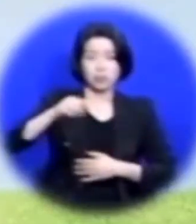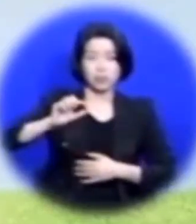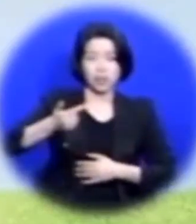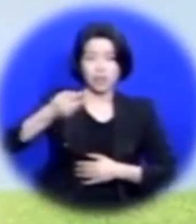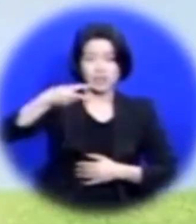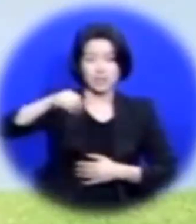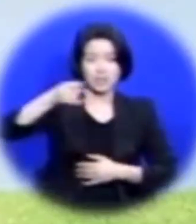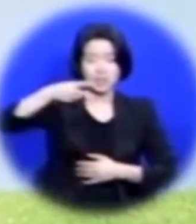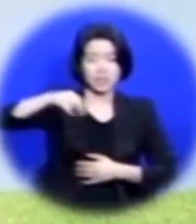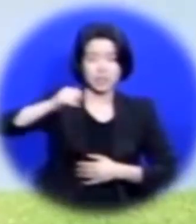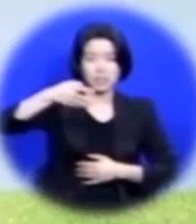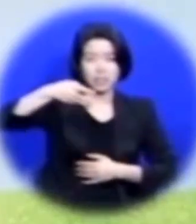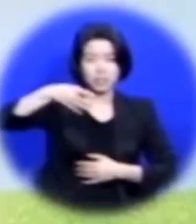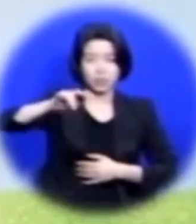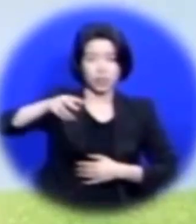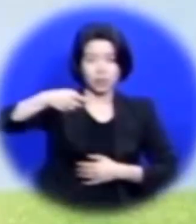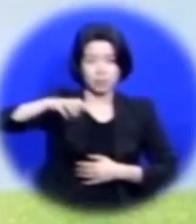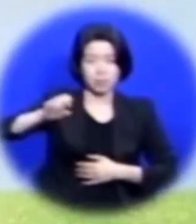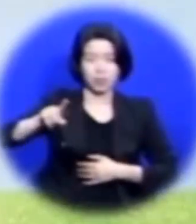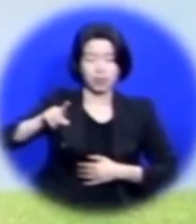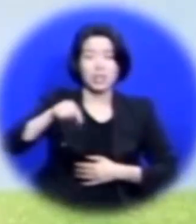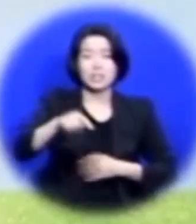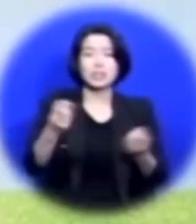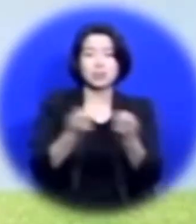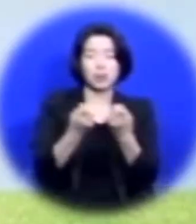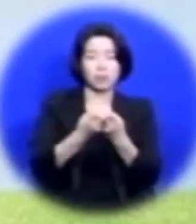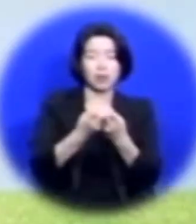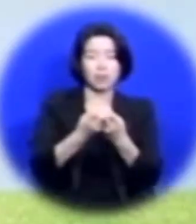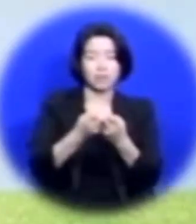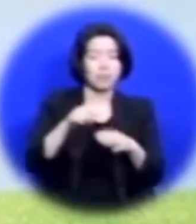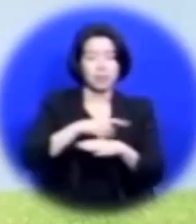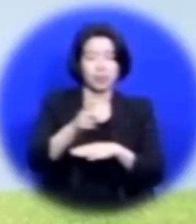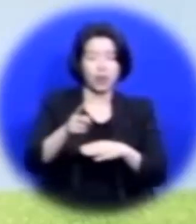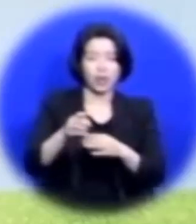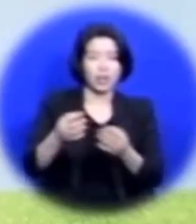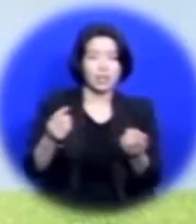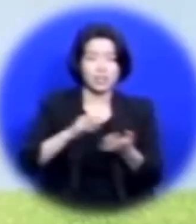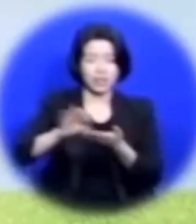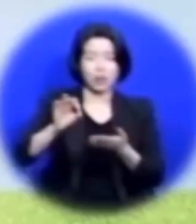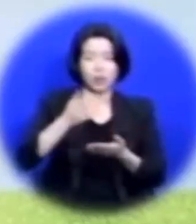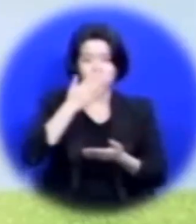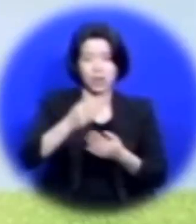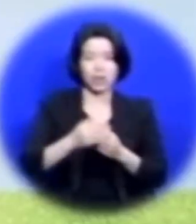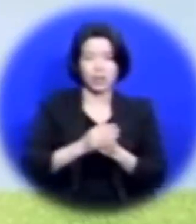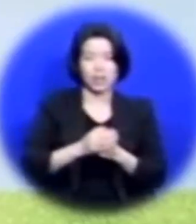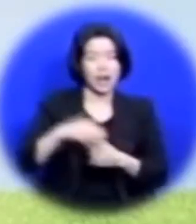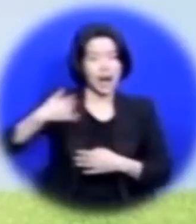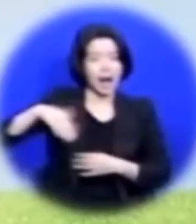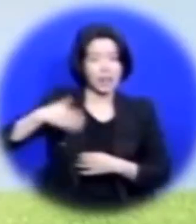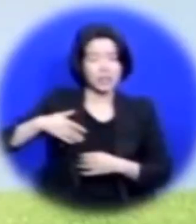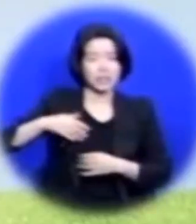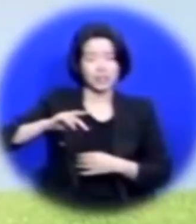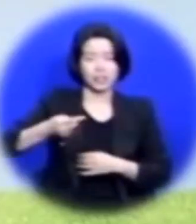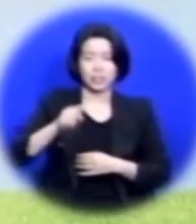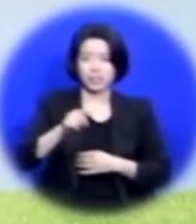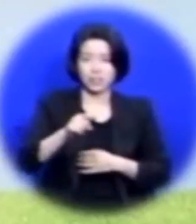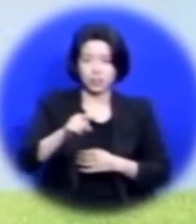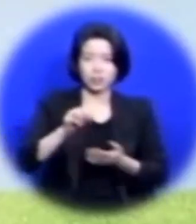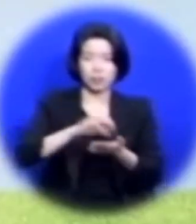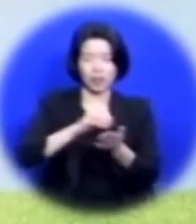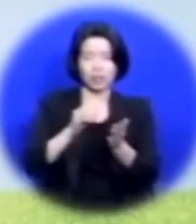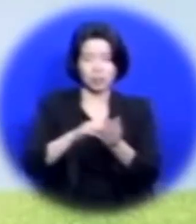그 때 그 방법밖에는 자기가 쓸 수 없었겠죠 아직까지 신앙적으로 그만큼 그는 어린 아이 얻기 때문에